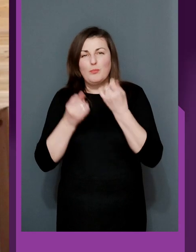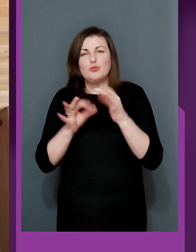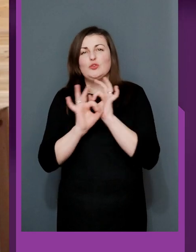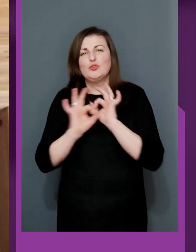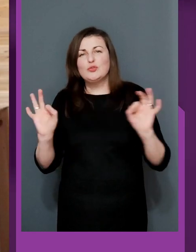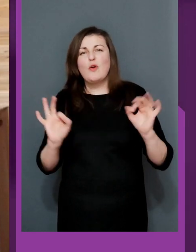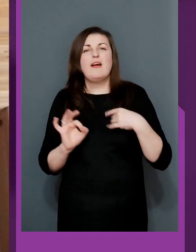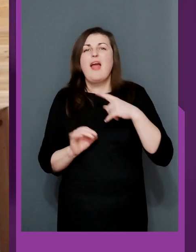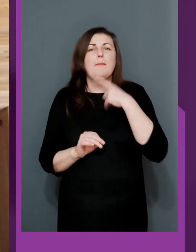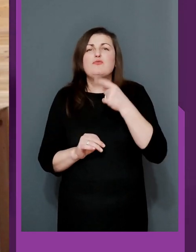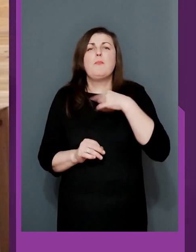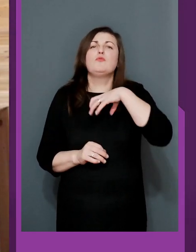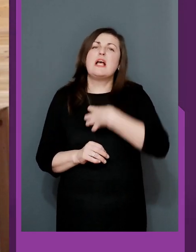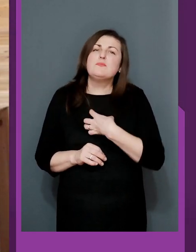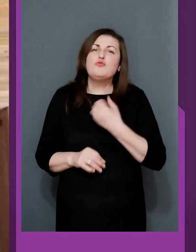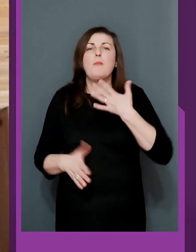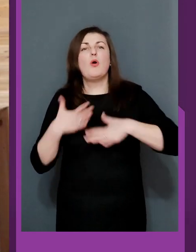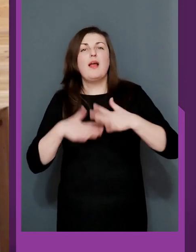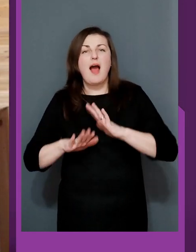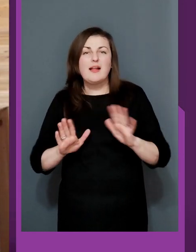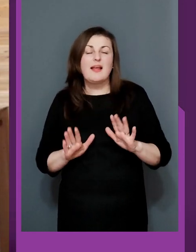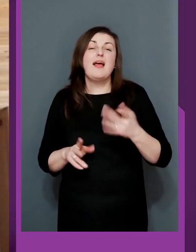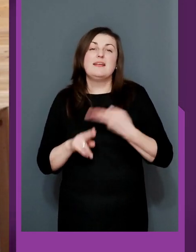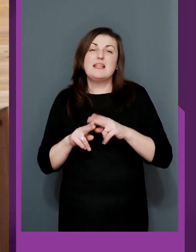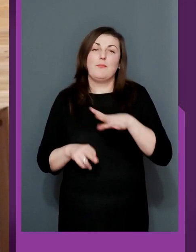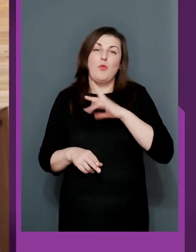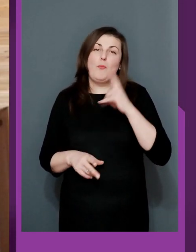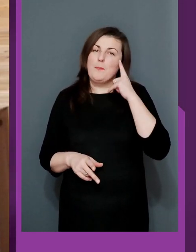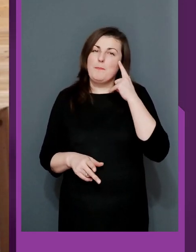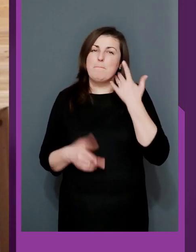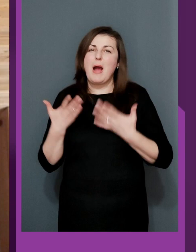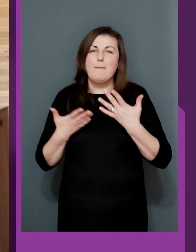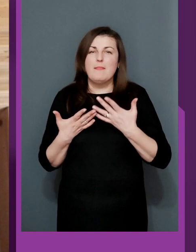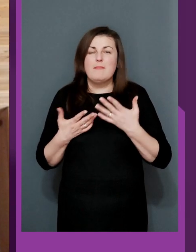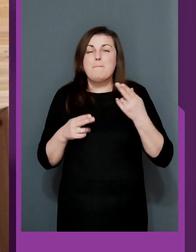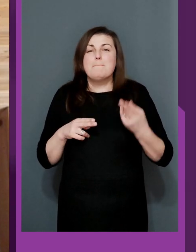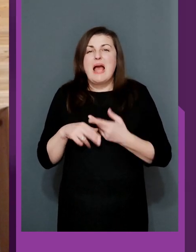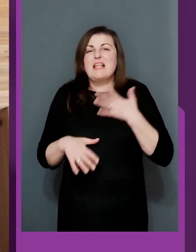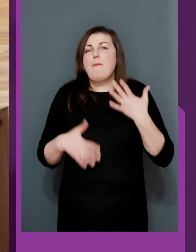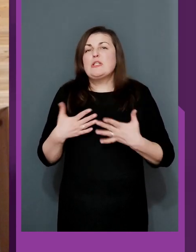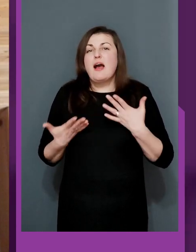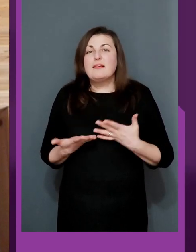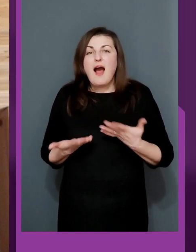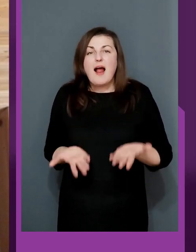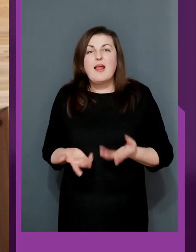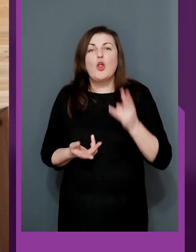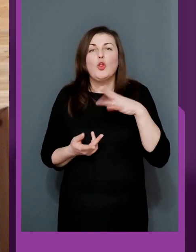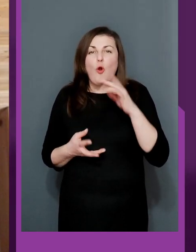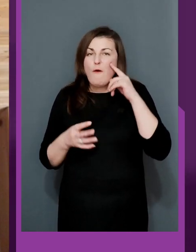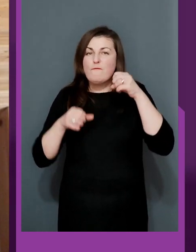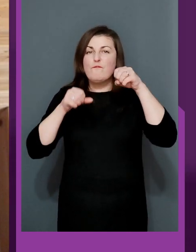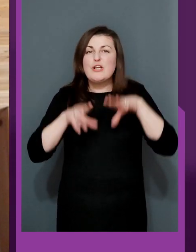чудово Я би не сказав що я був засмучени або радий це було би мабуть беземоціонально до